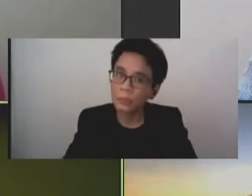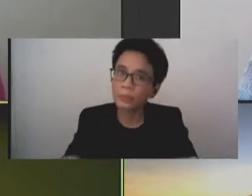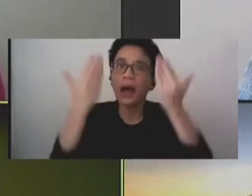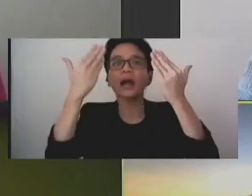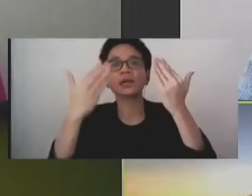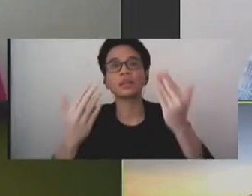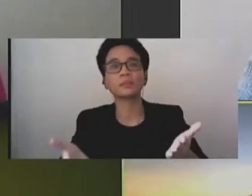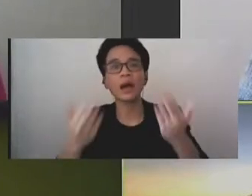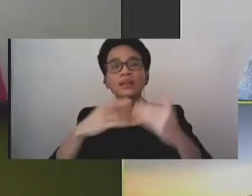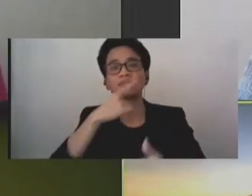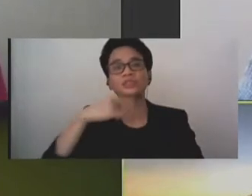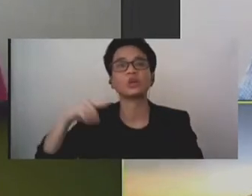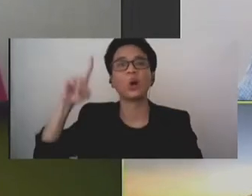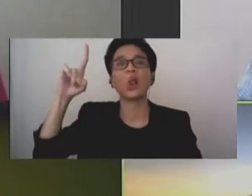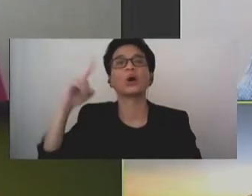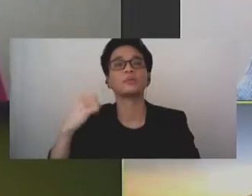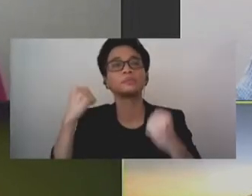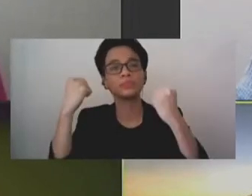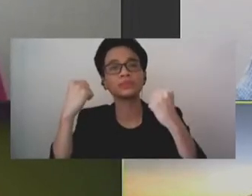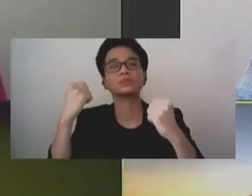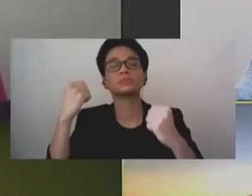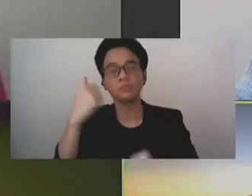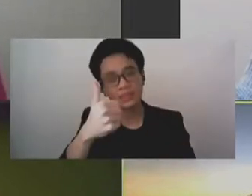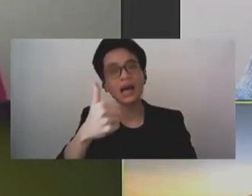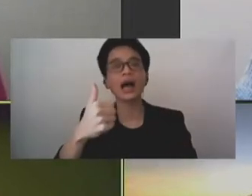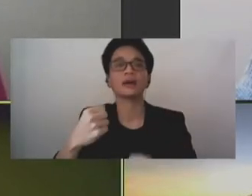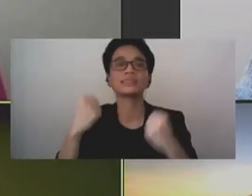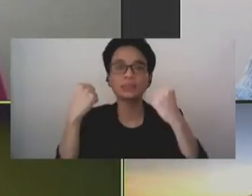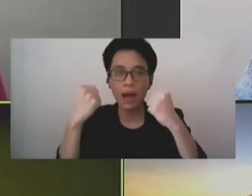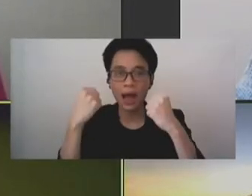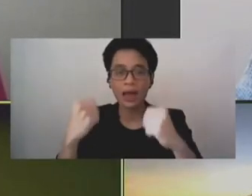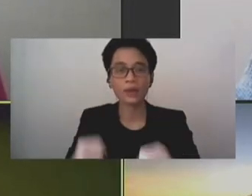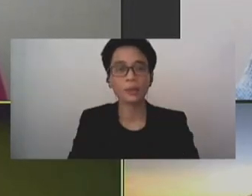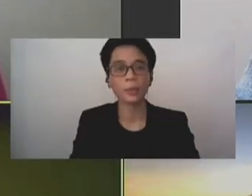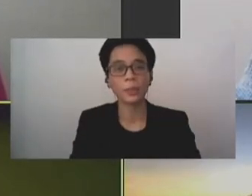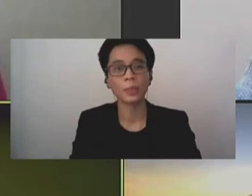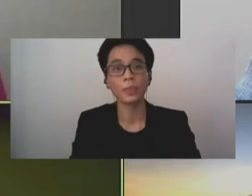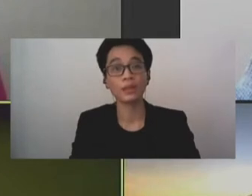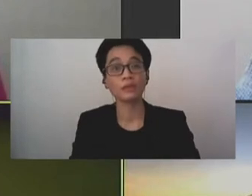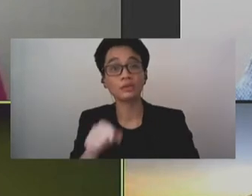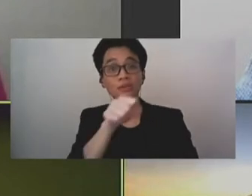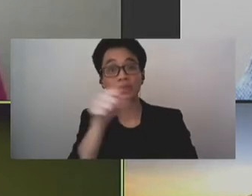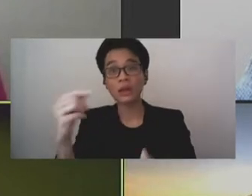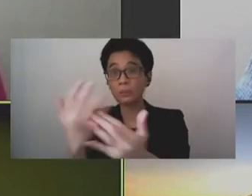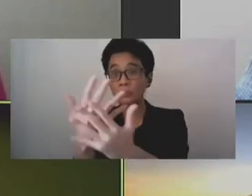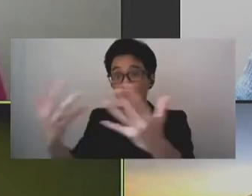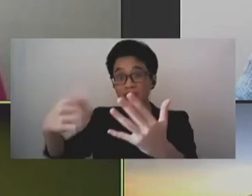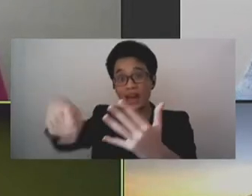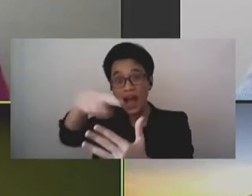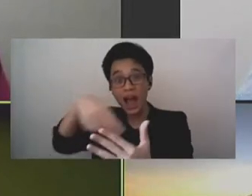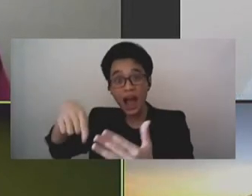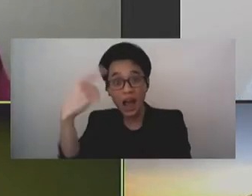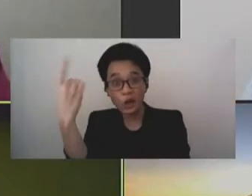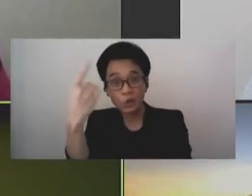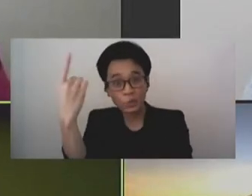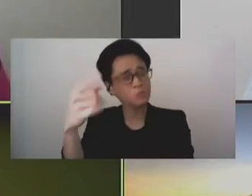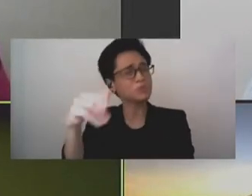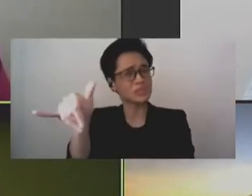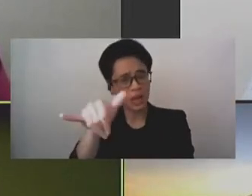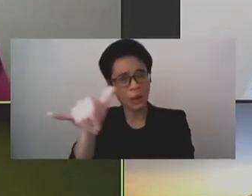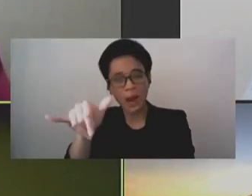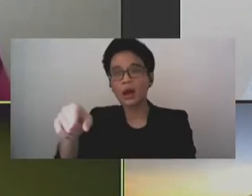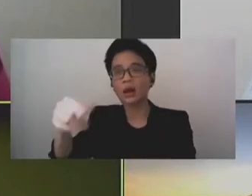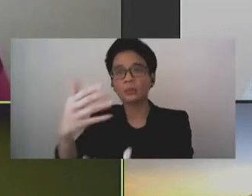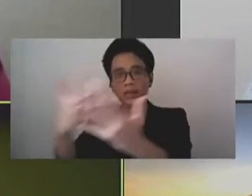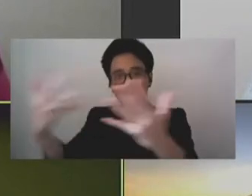bisa. Okay. Dan untuk teman-teman masyarakat umum juga, beri kami